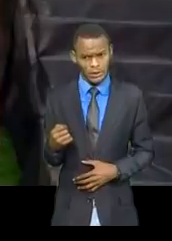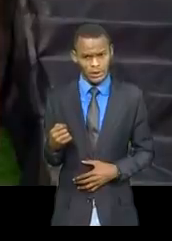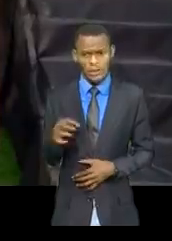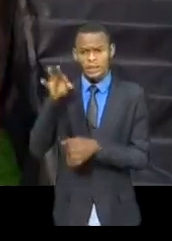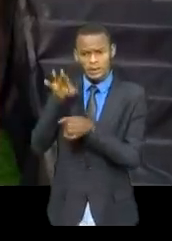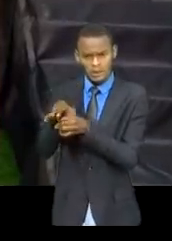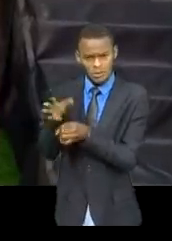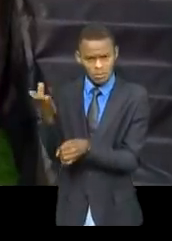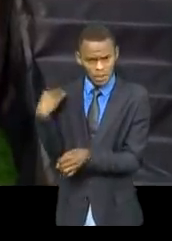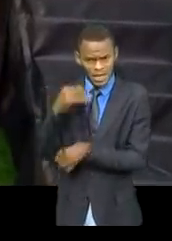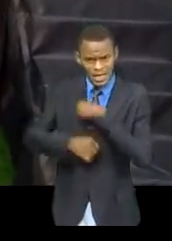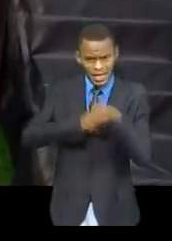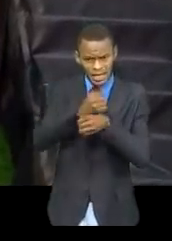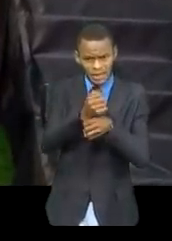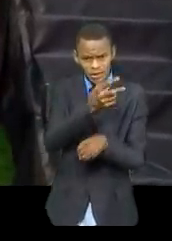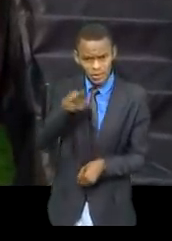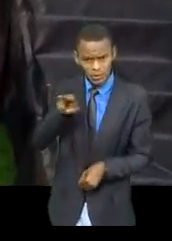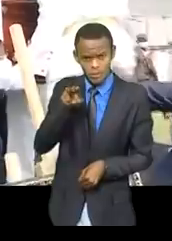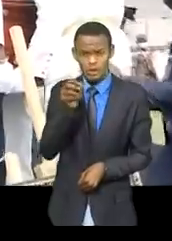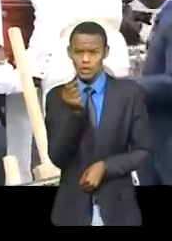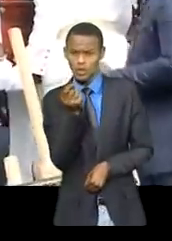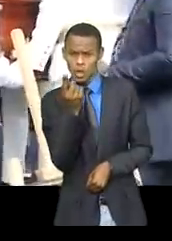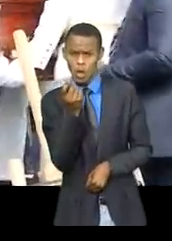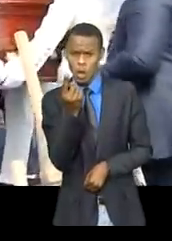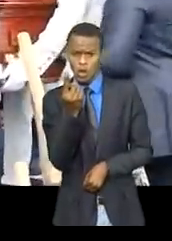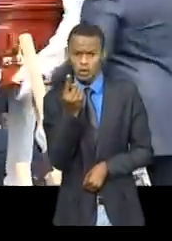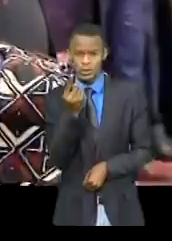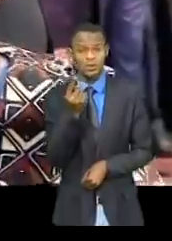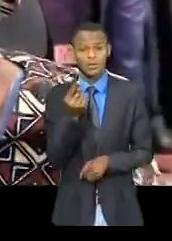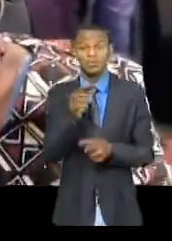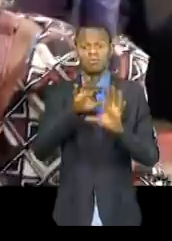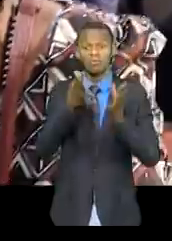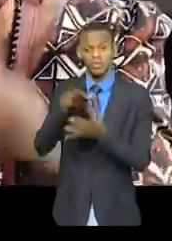terre natale de Kabeya Kamwanga, faisant d'elle la députée la mieux élue.